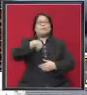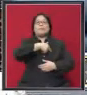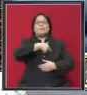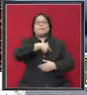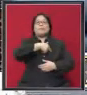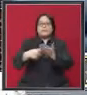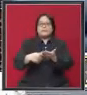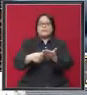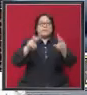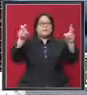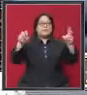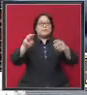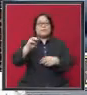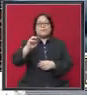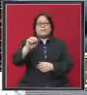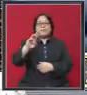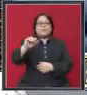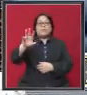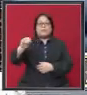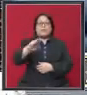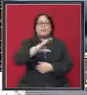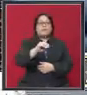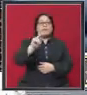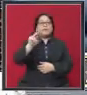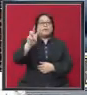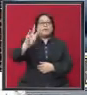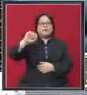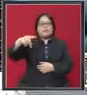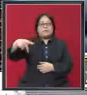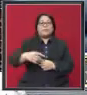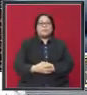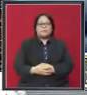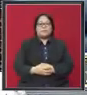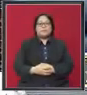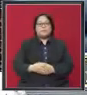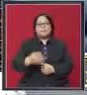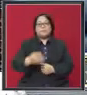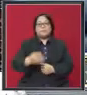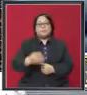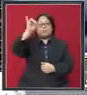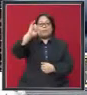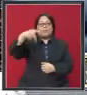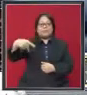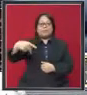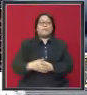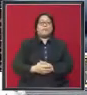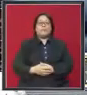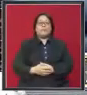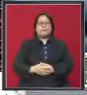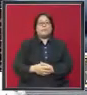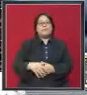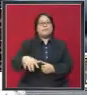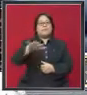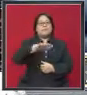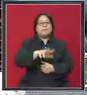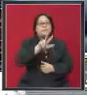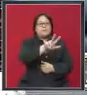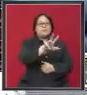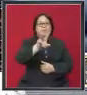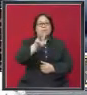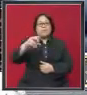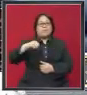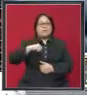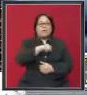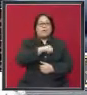kita berbicara tentang isu moratorium dan KWSP. Datuk Yang di-Pertua, tidak kurang daripada